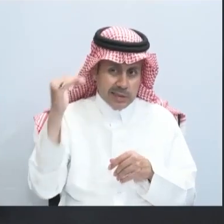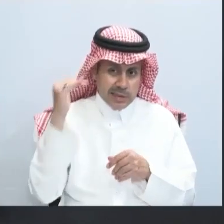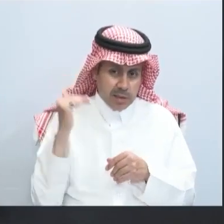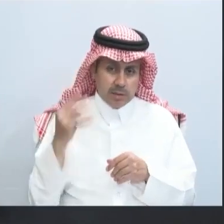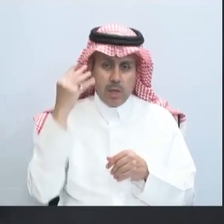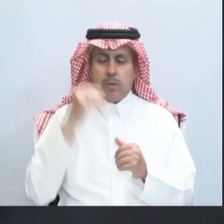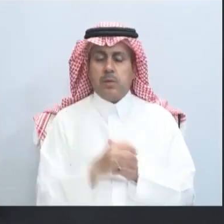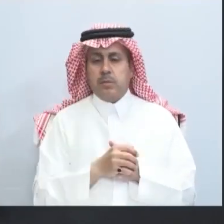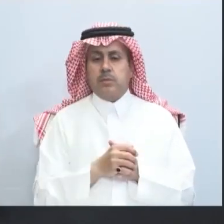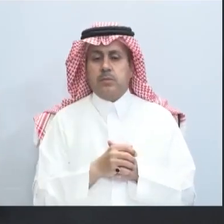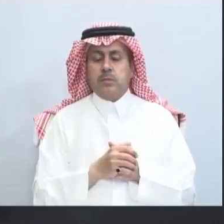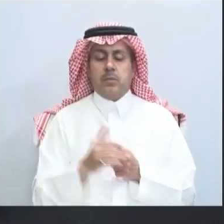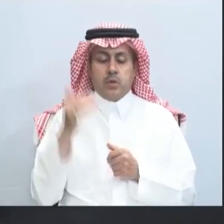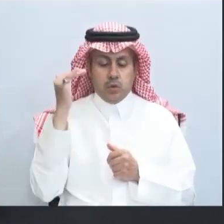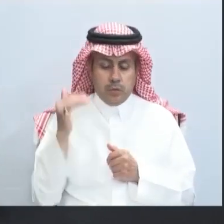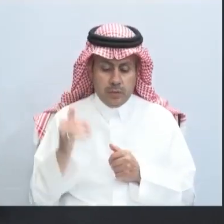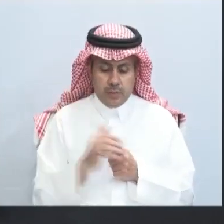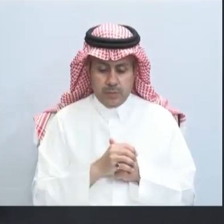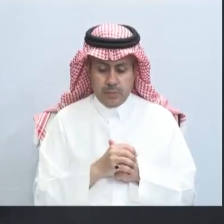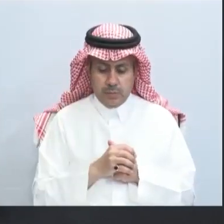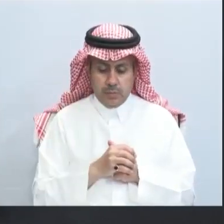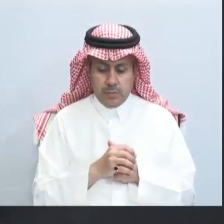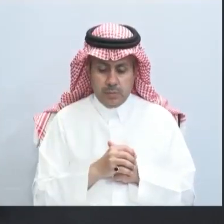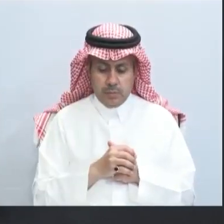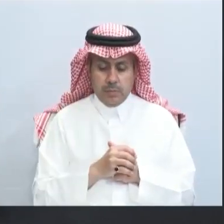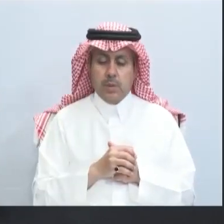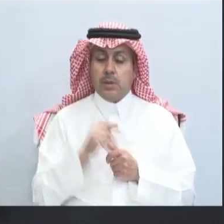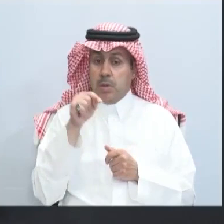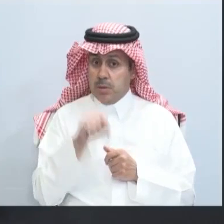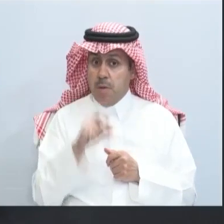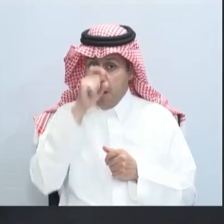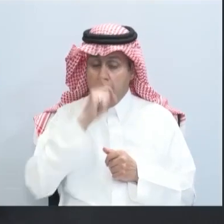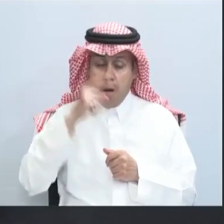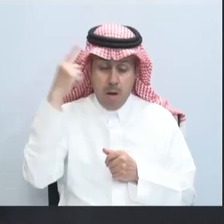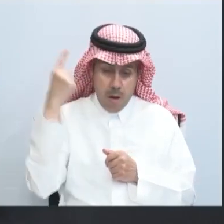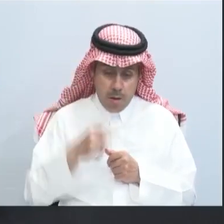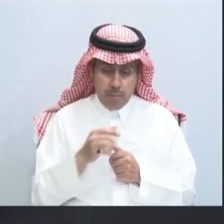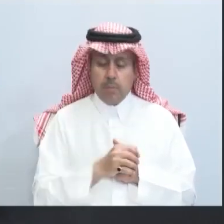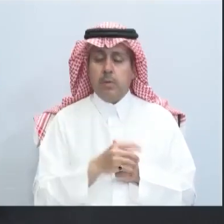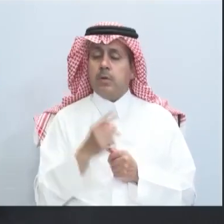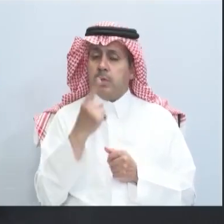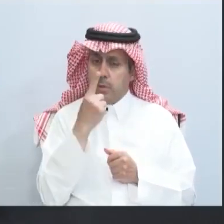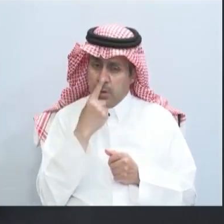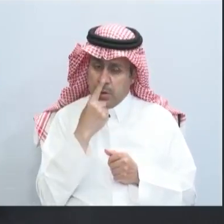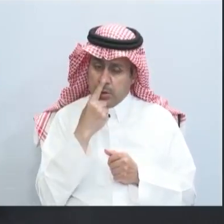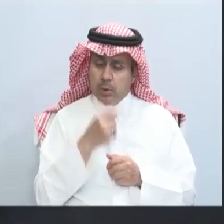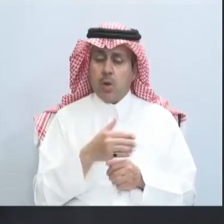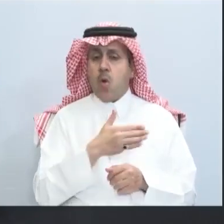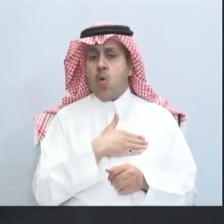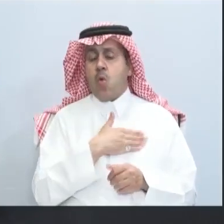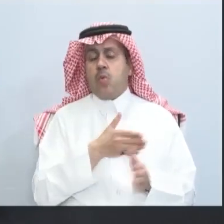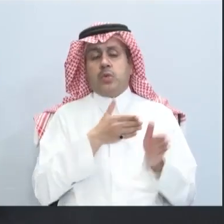به حرم شيئا فشيئا فشيئا حتى اصبح ذلكم الامر محرما فان قادت القلوب وانساق